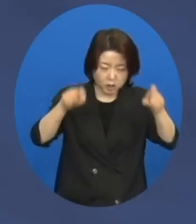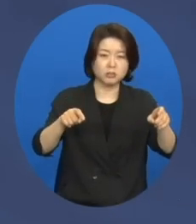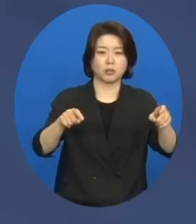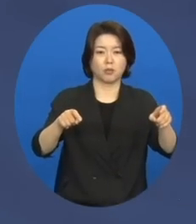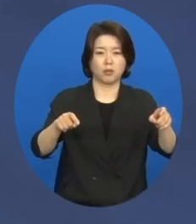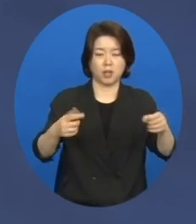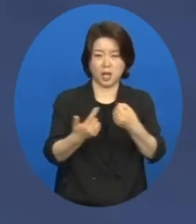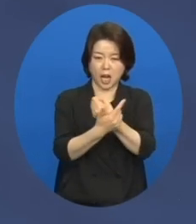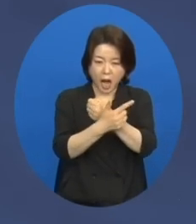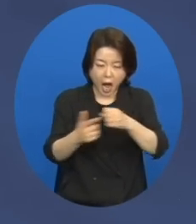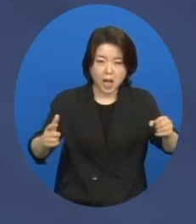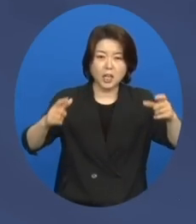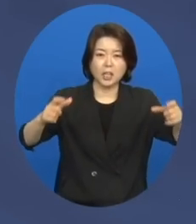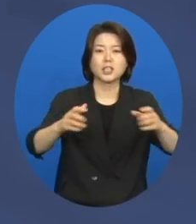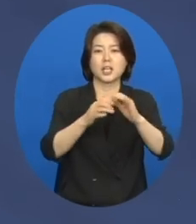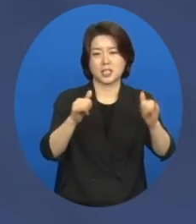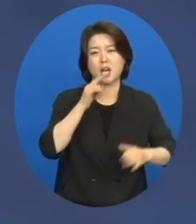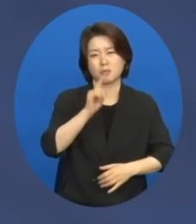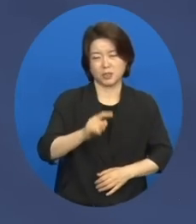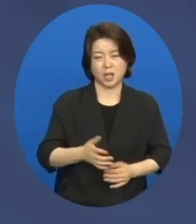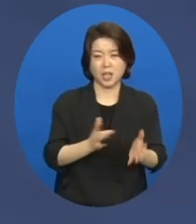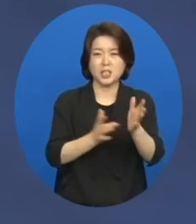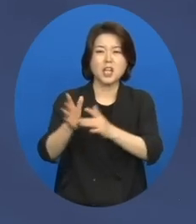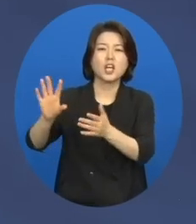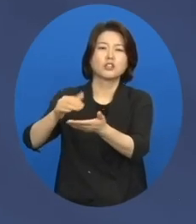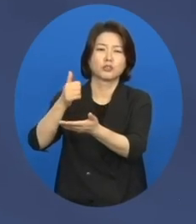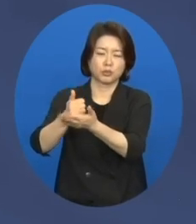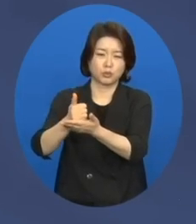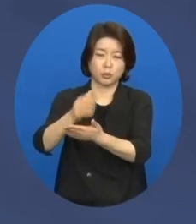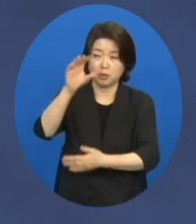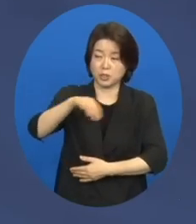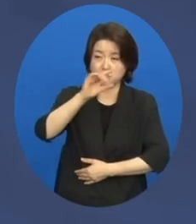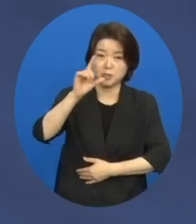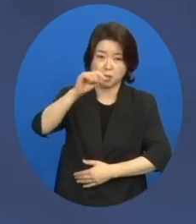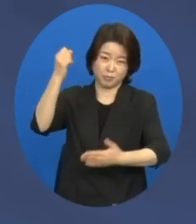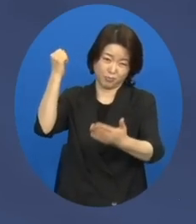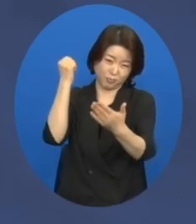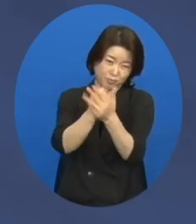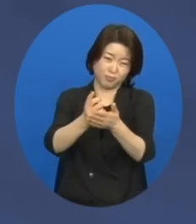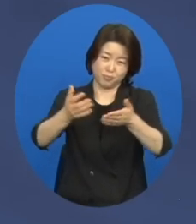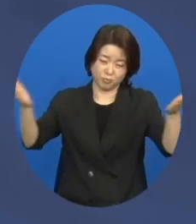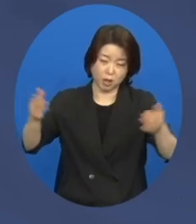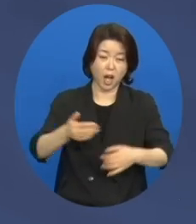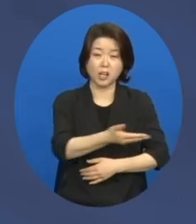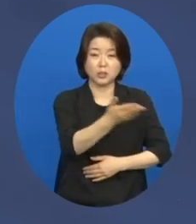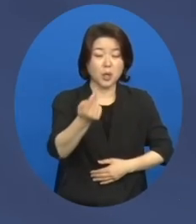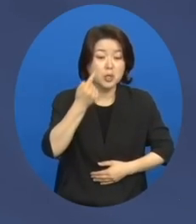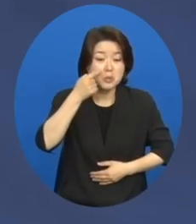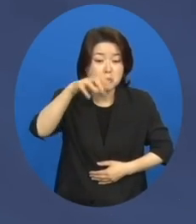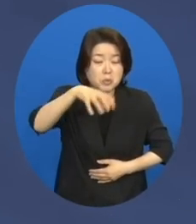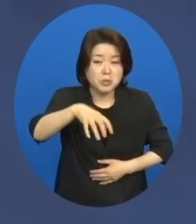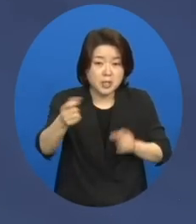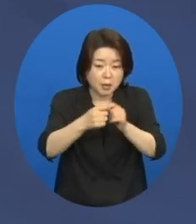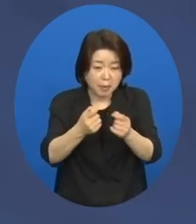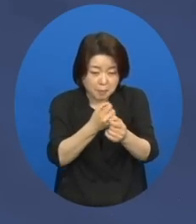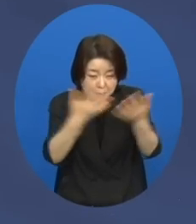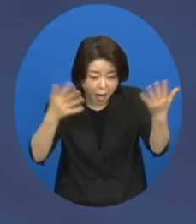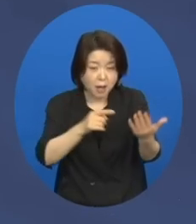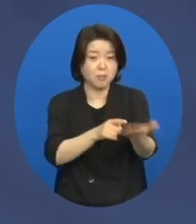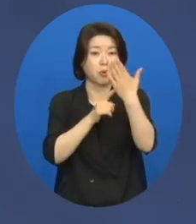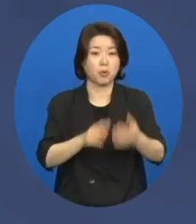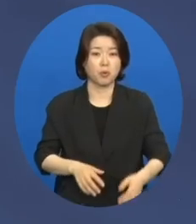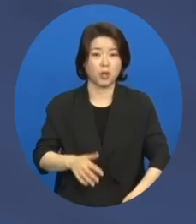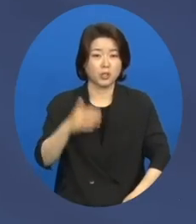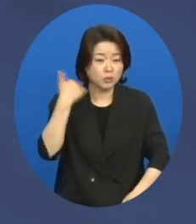어리석도다 갈라디아 사람들아, 예수 그리스도께서 십자가에 못 박히신 것이 너희 눈앞에 밝히 보이거늘